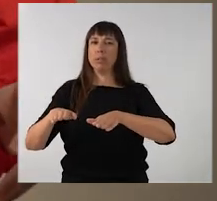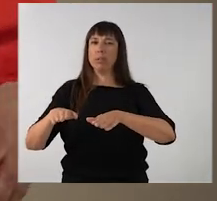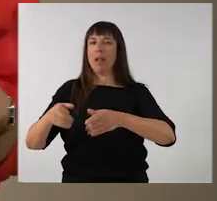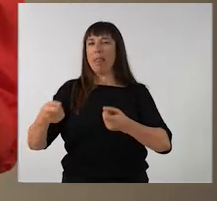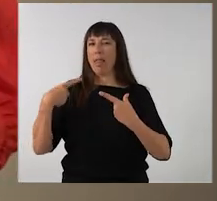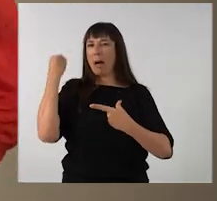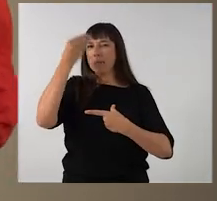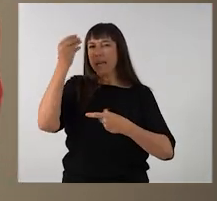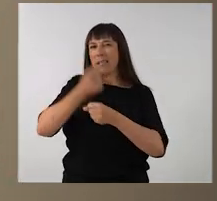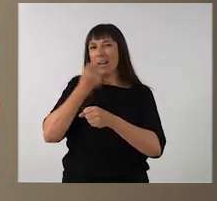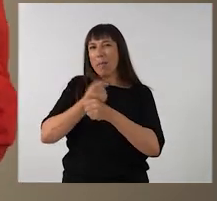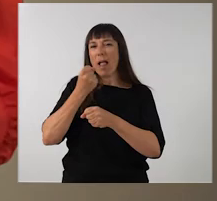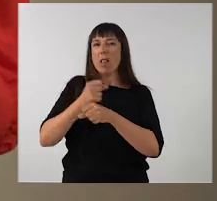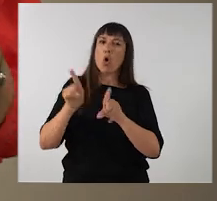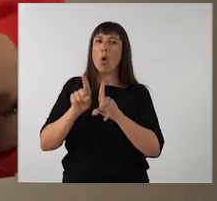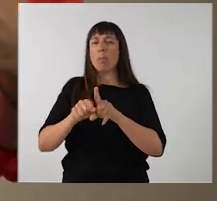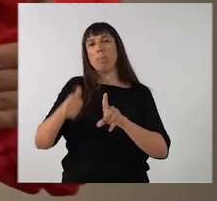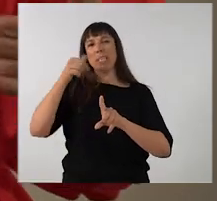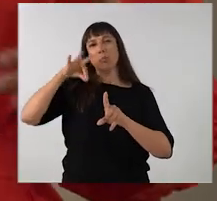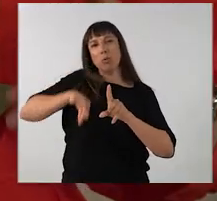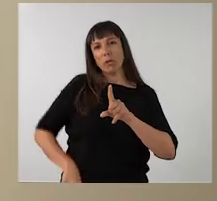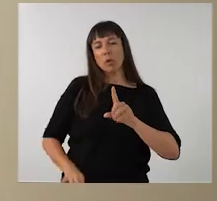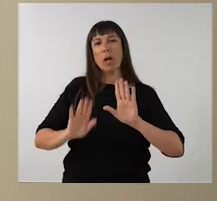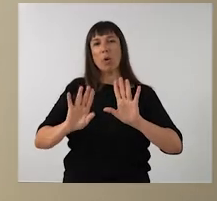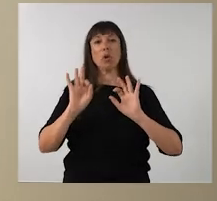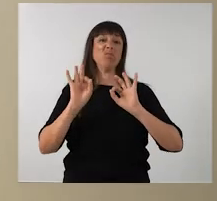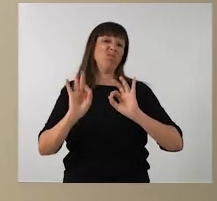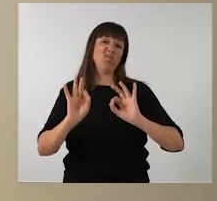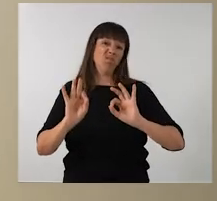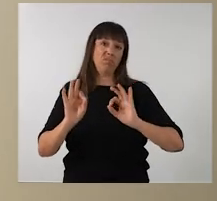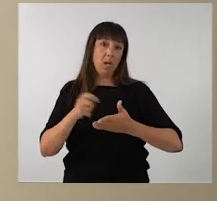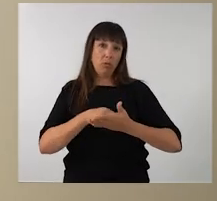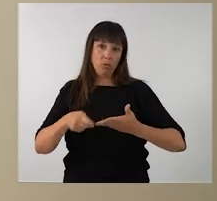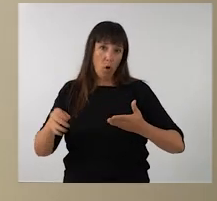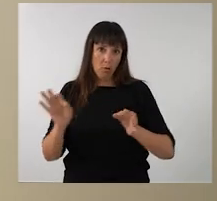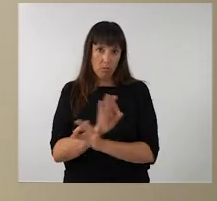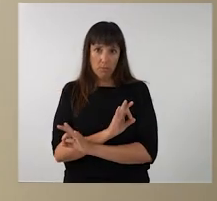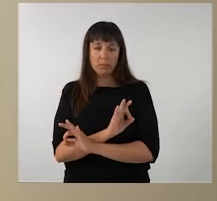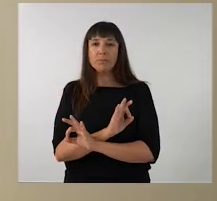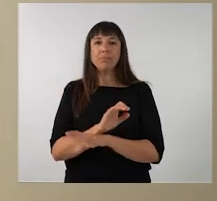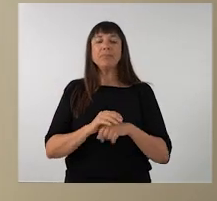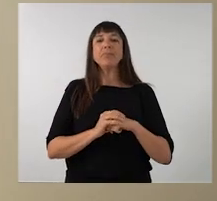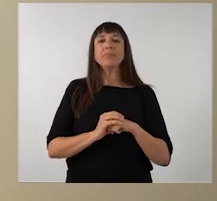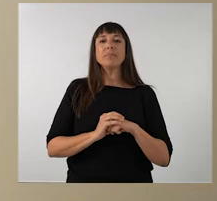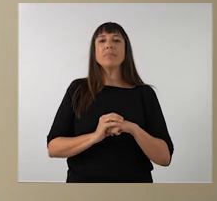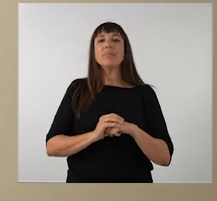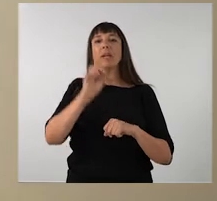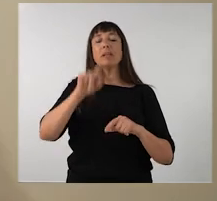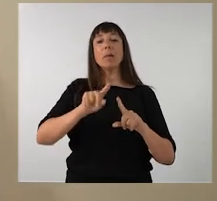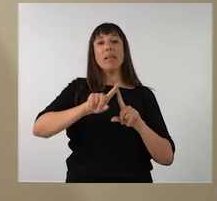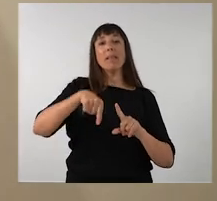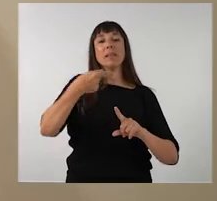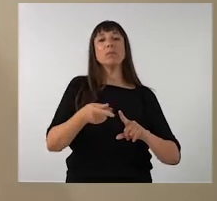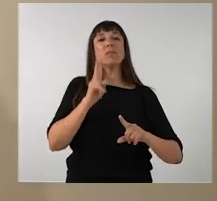màquina, el que ens fa pensar potser en un treball ja una mica més professional, però segurament no regulat, no?